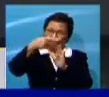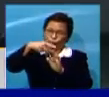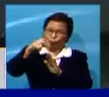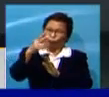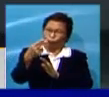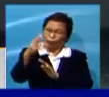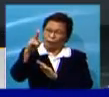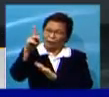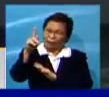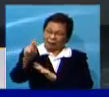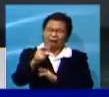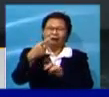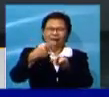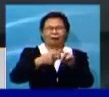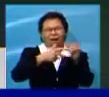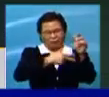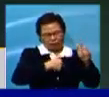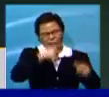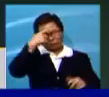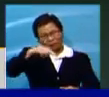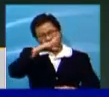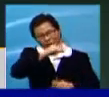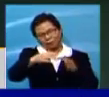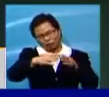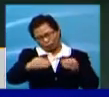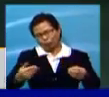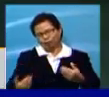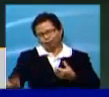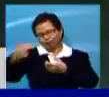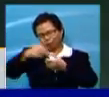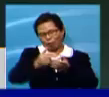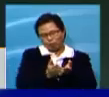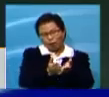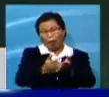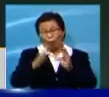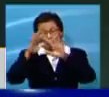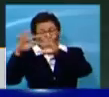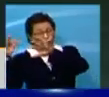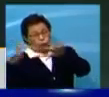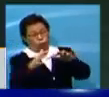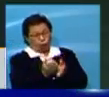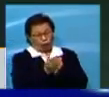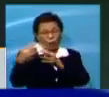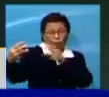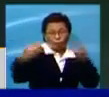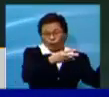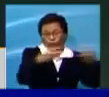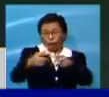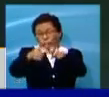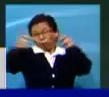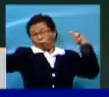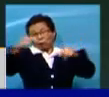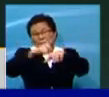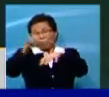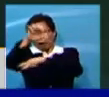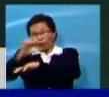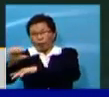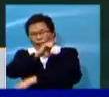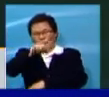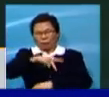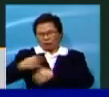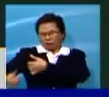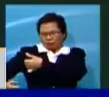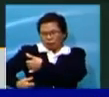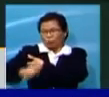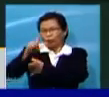Teruzuki, masing-masing dari Indonesia, Thailand dan Jepun. Paling mencuri tumpuan, kapal perang frigate terbesar di Eropah milik Tentera